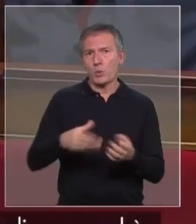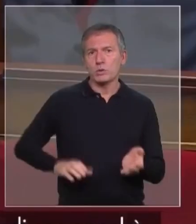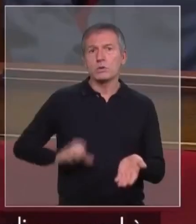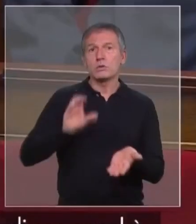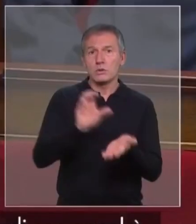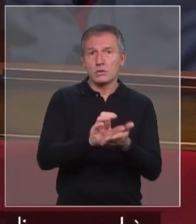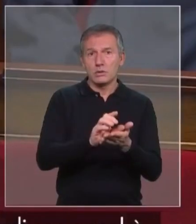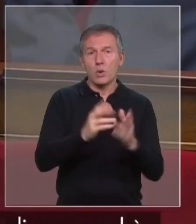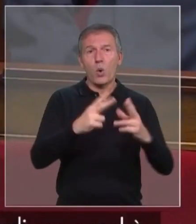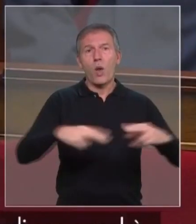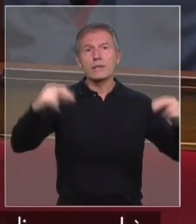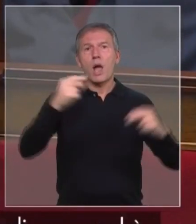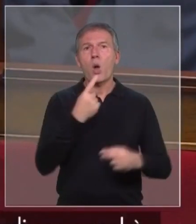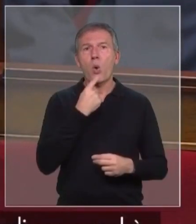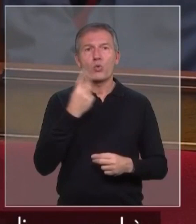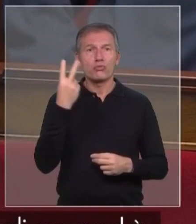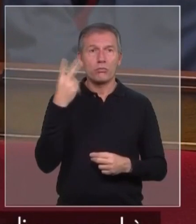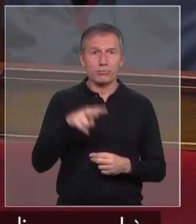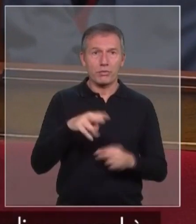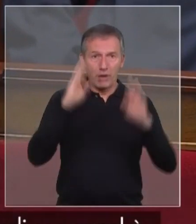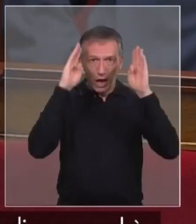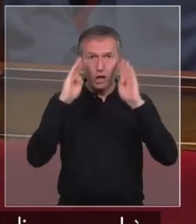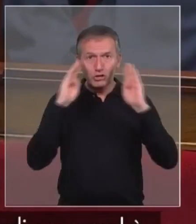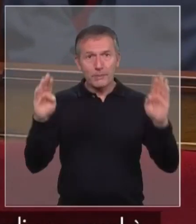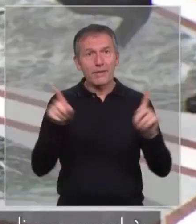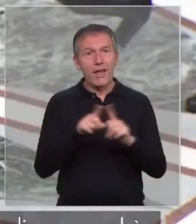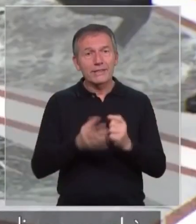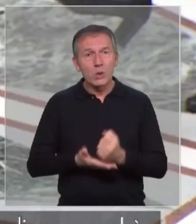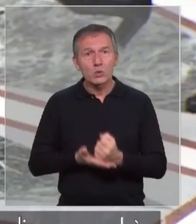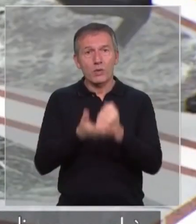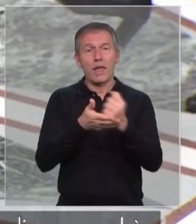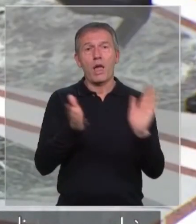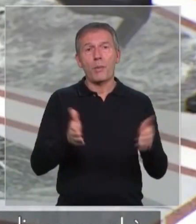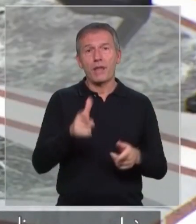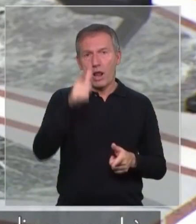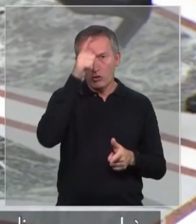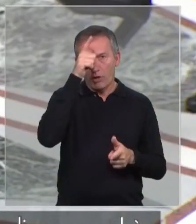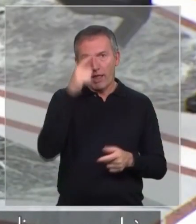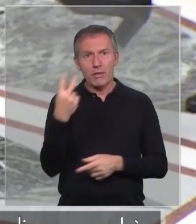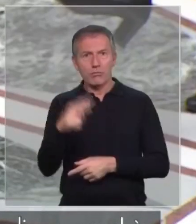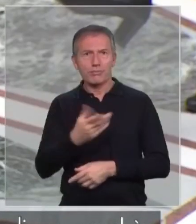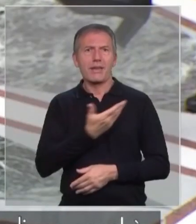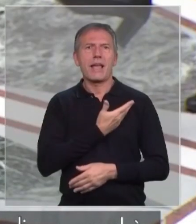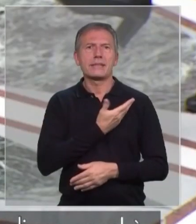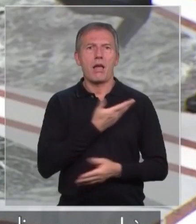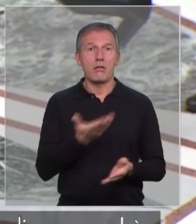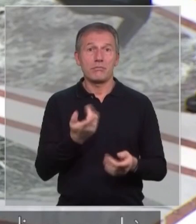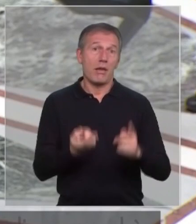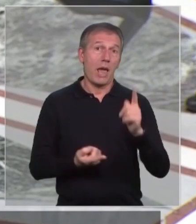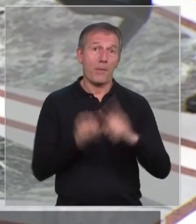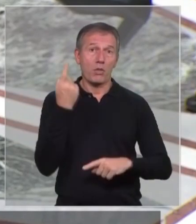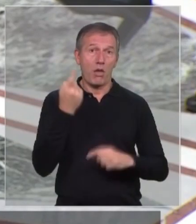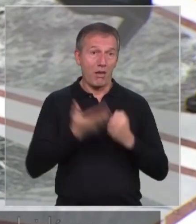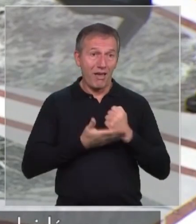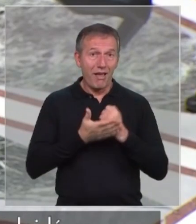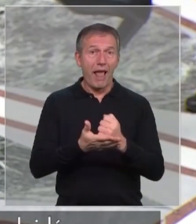bénéfice du Croissant Rouge égyptien et le soutien que nous allons apporter à l'hôpital jordanien de Gaza. C'est un impératif et l'aide doit